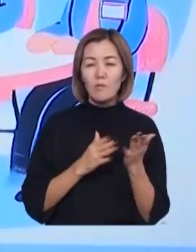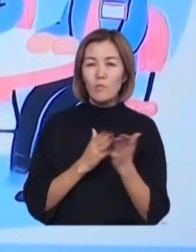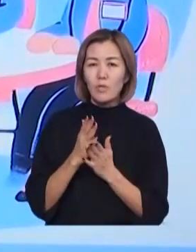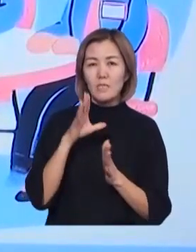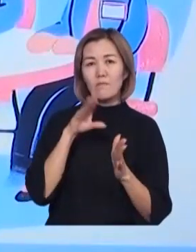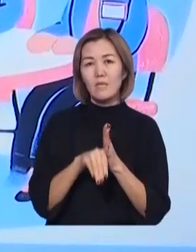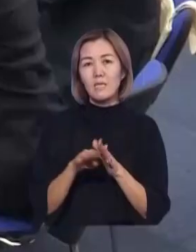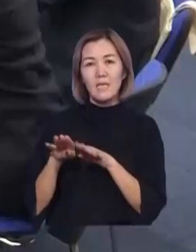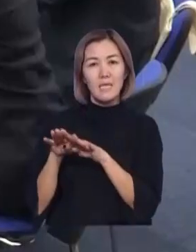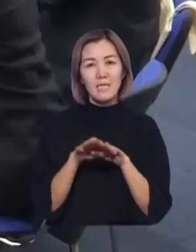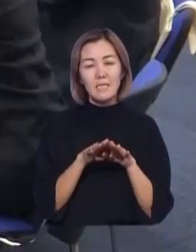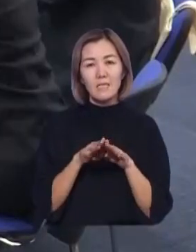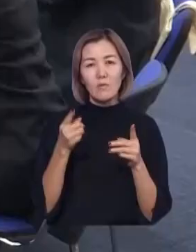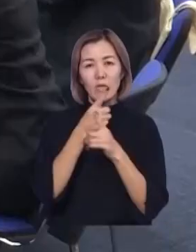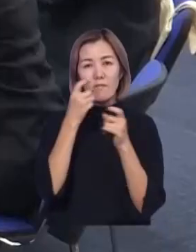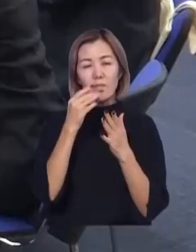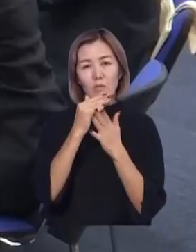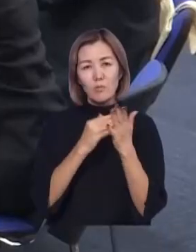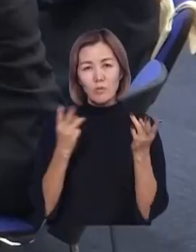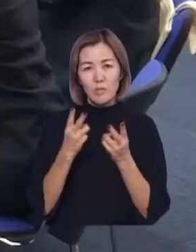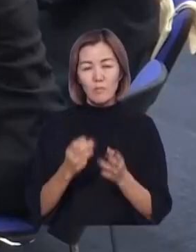внедрить Единую медицинскую информационную